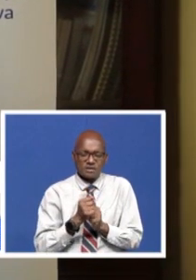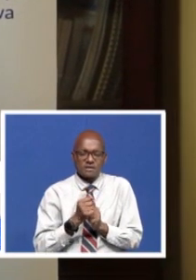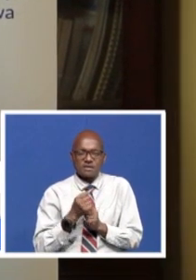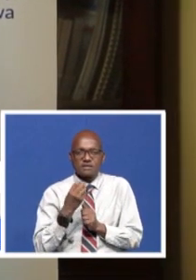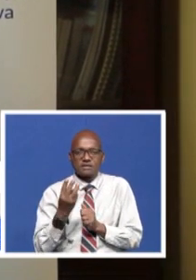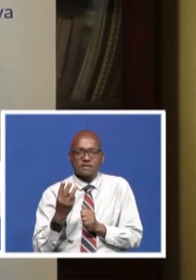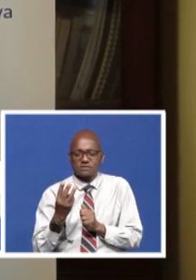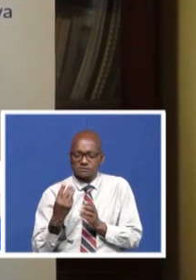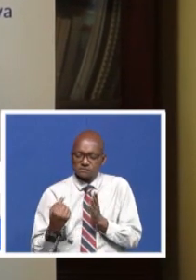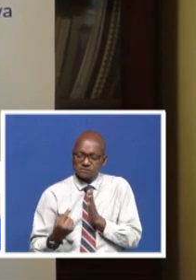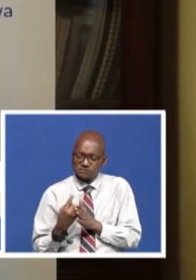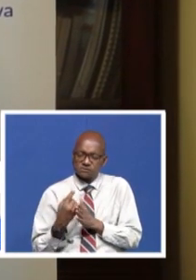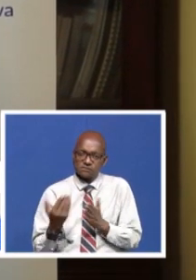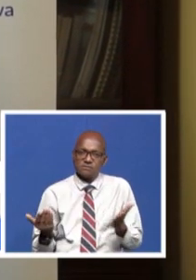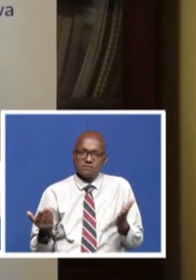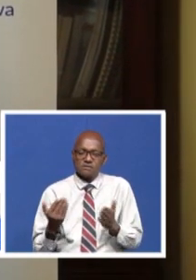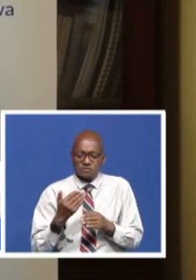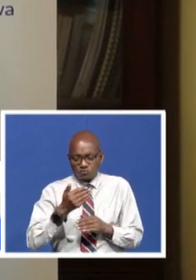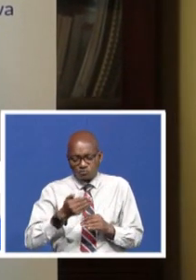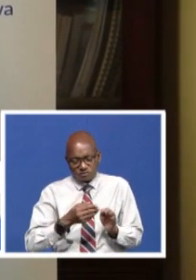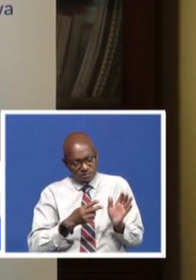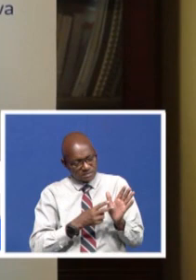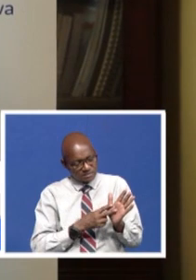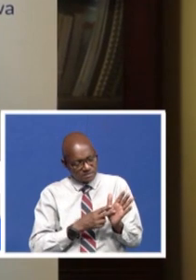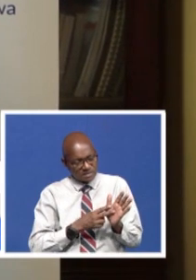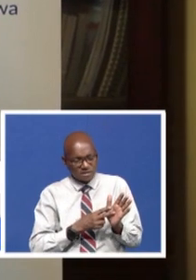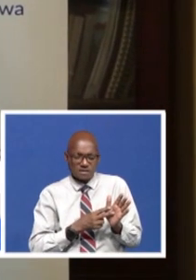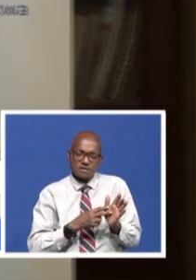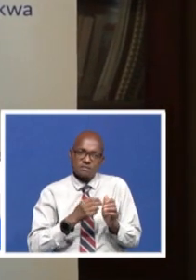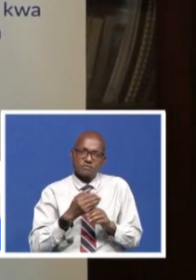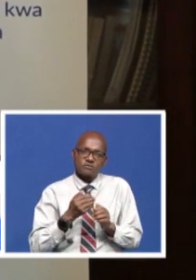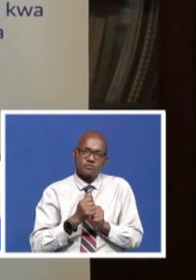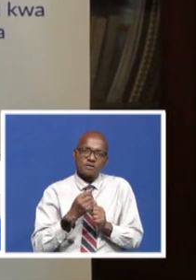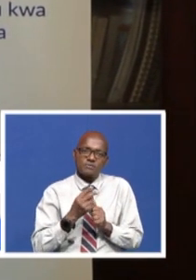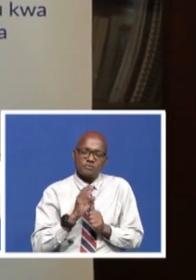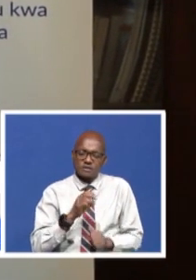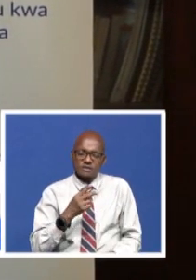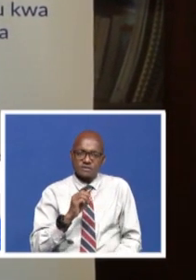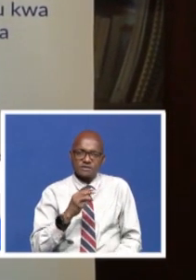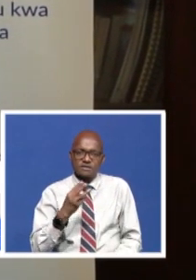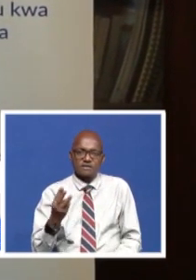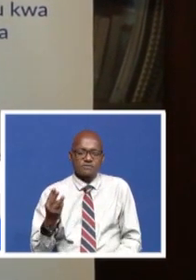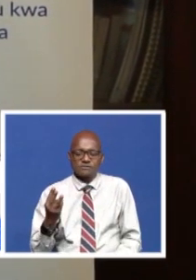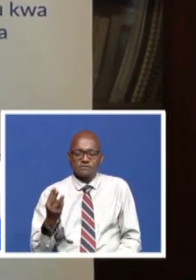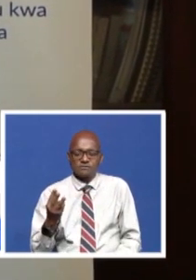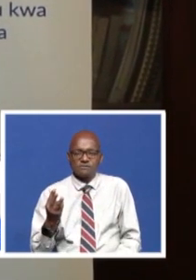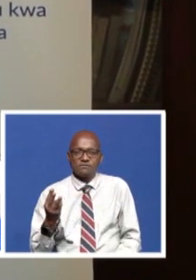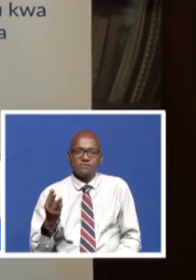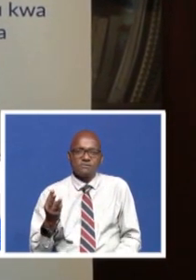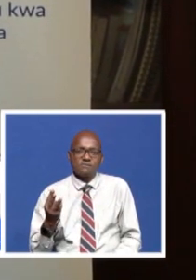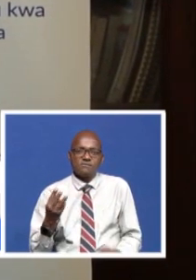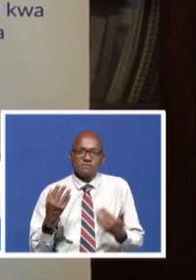kupelekea kufariki Dunia tarehe 27 m 12 2023 kwa masikitiko